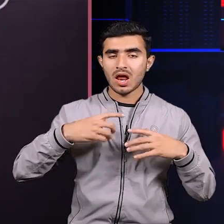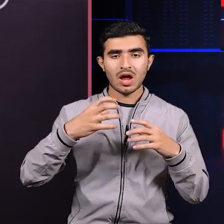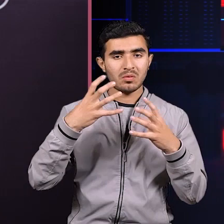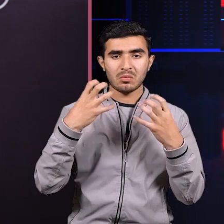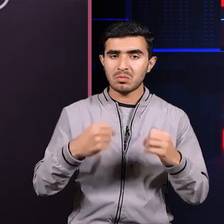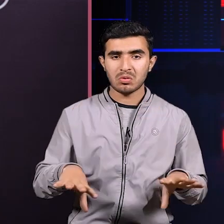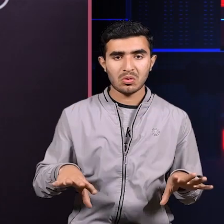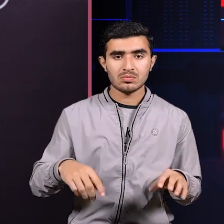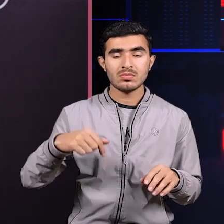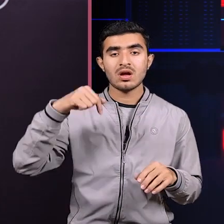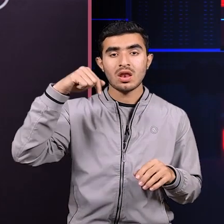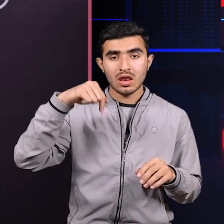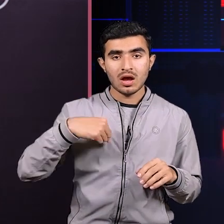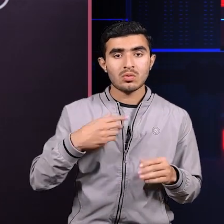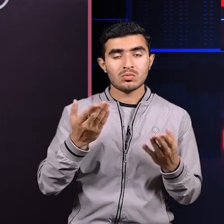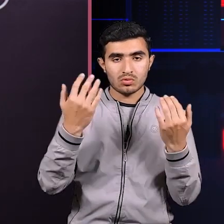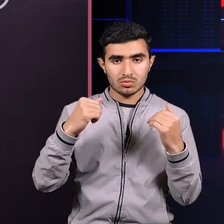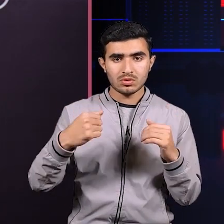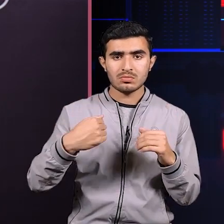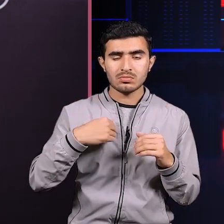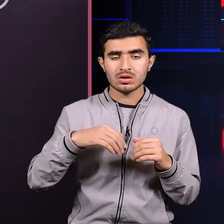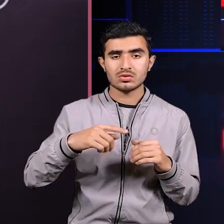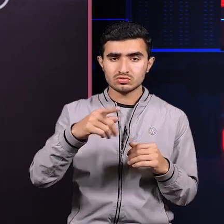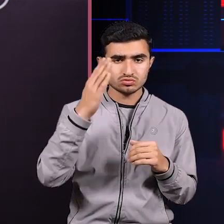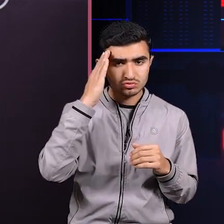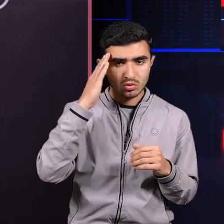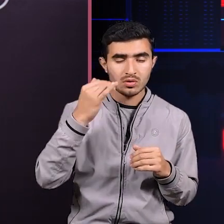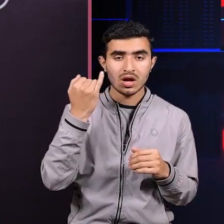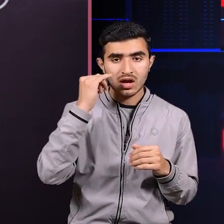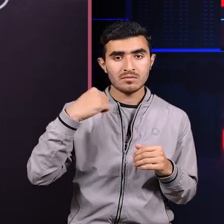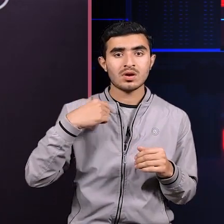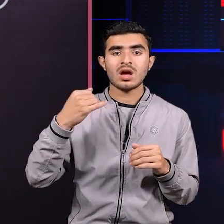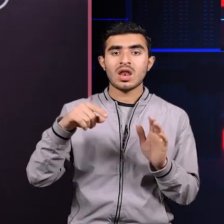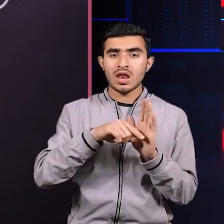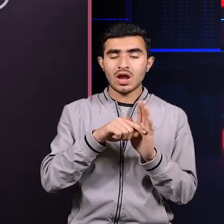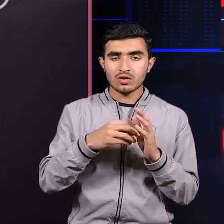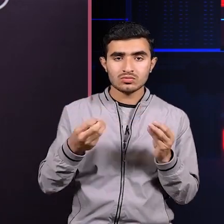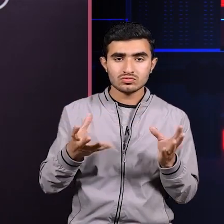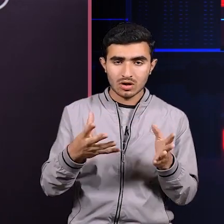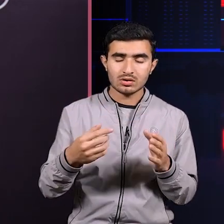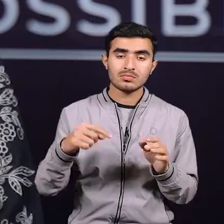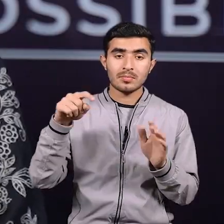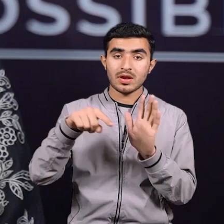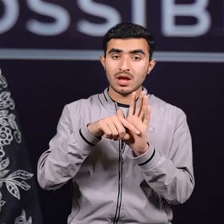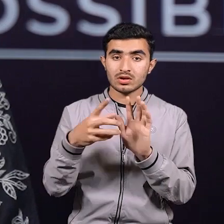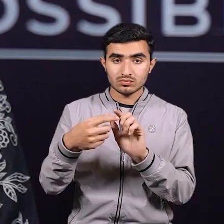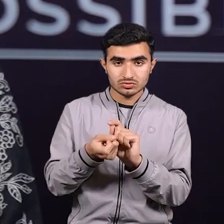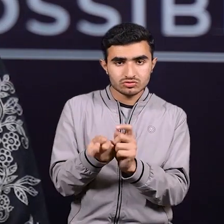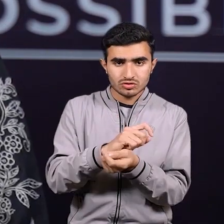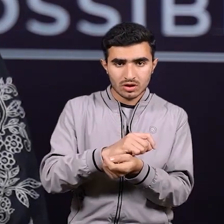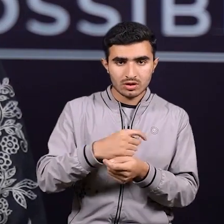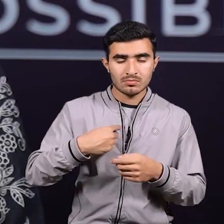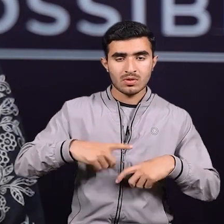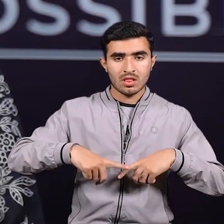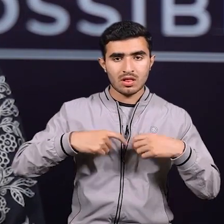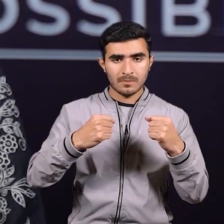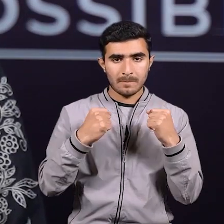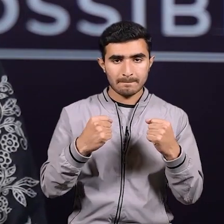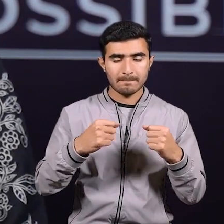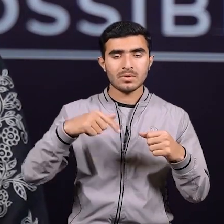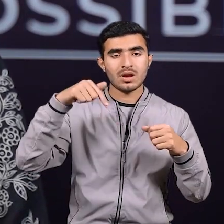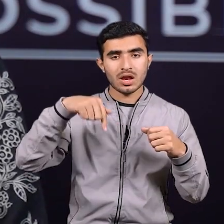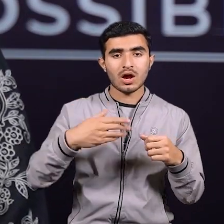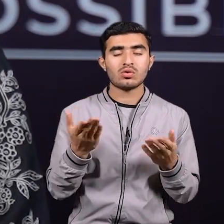And अभी आगे मेरी जर्नी बहुत लंबी है. ये तो अभी शुरुआत ही है सिर्फ. रोज़ कुछ ना कुछ सुनने को मिलता